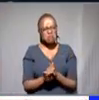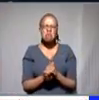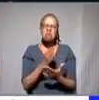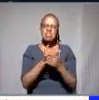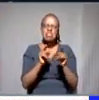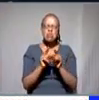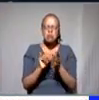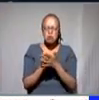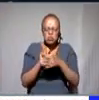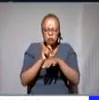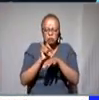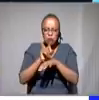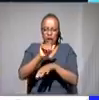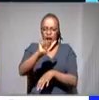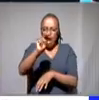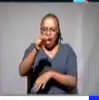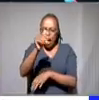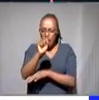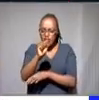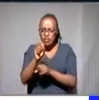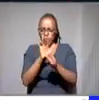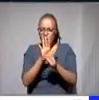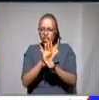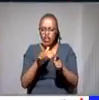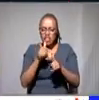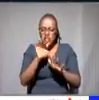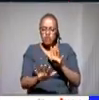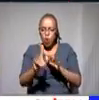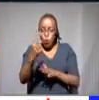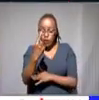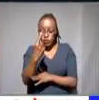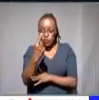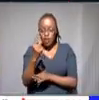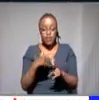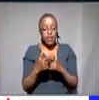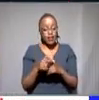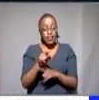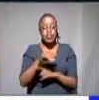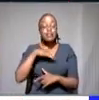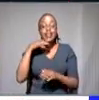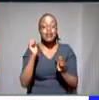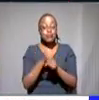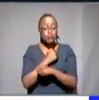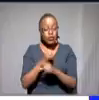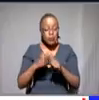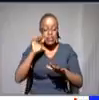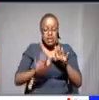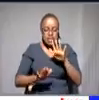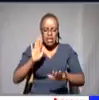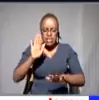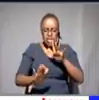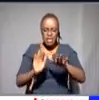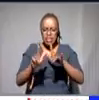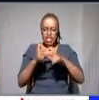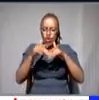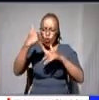thuraku. Ũngĩkora thuraku irĩ handũ thĩ irĩ nyingĩ ũcirange rita rĩmwe, thuraku ici itigũkua. No ũngĩtinda ũkĩrangĩrĩria rĩngĩ na rĩngĩ na